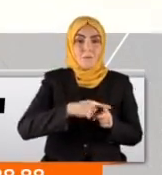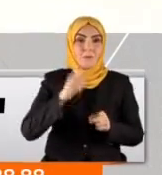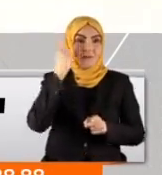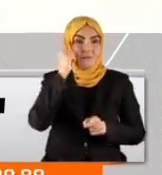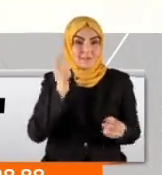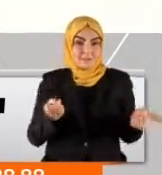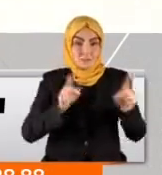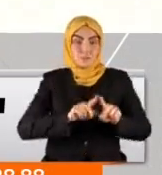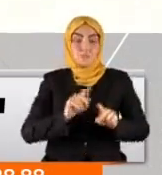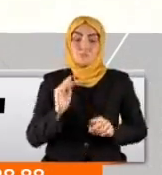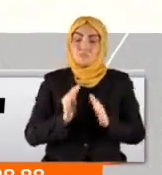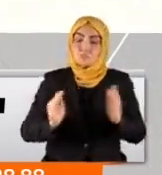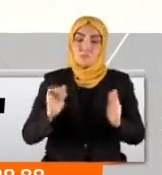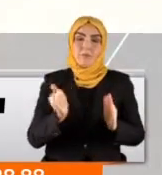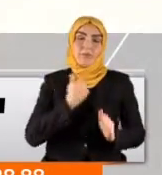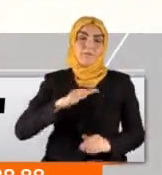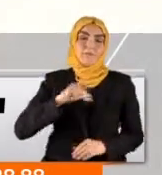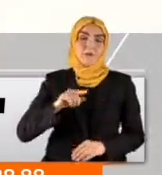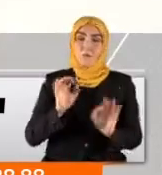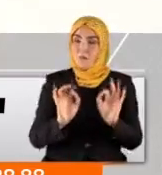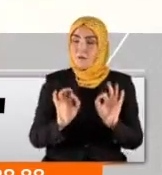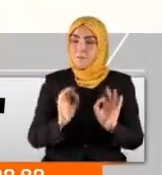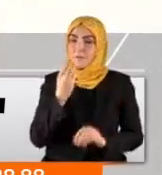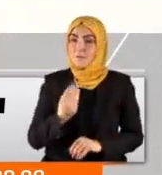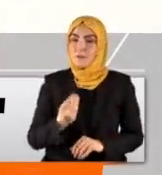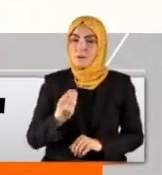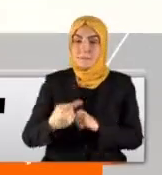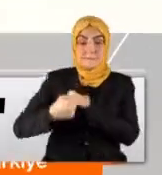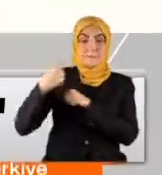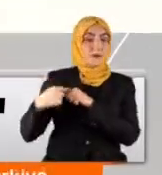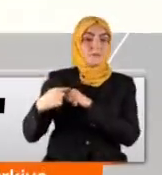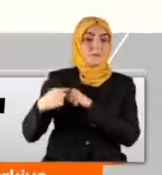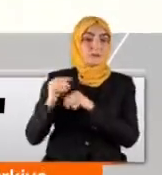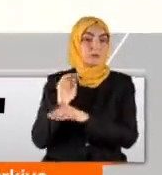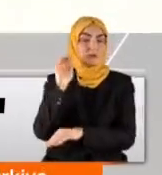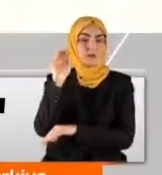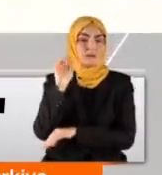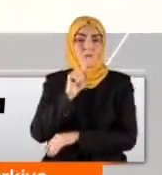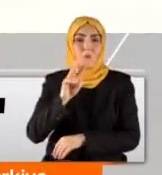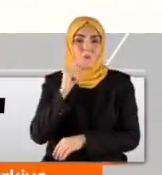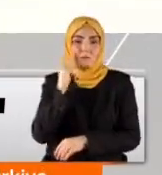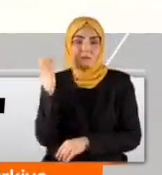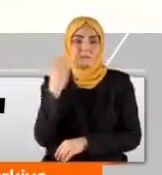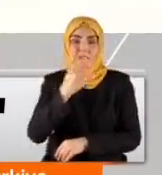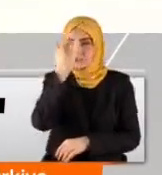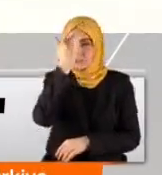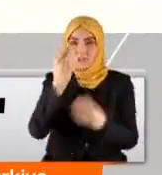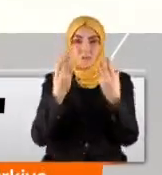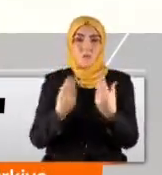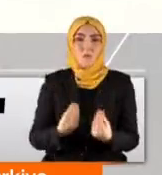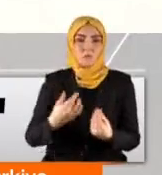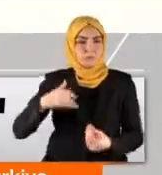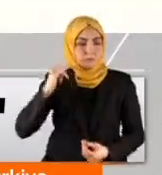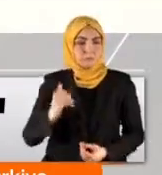buluşması büyük önem arz ediyor. Bilhassa geçen hafta yaşanan 13 insanımızın şehit edildiği